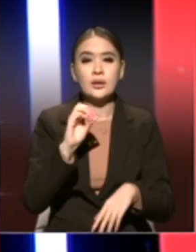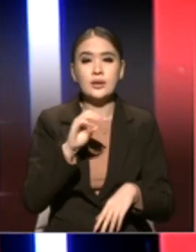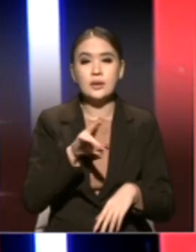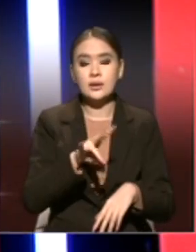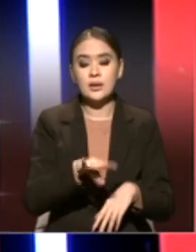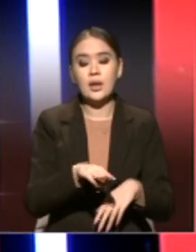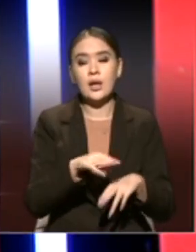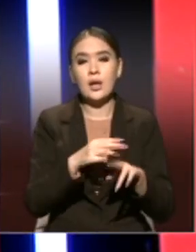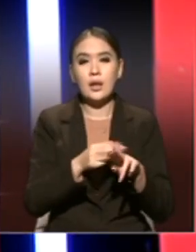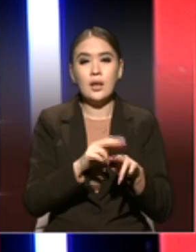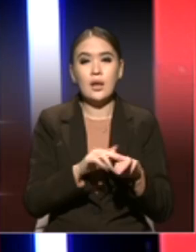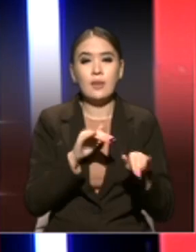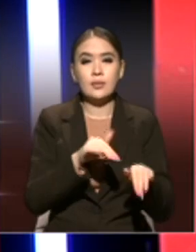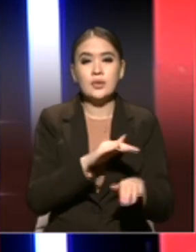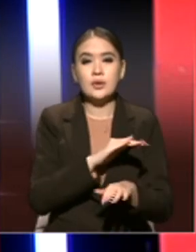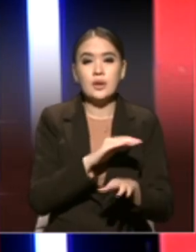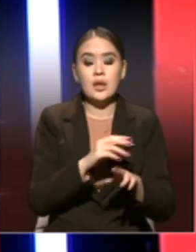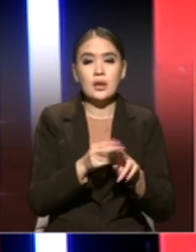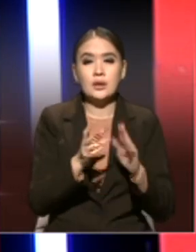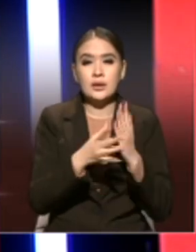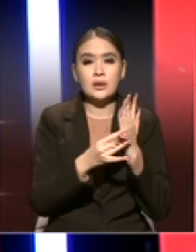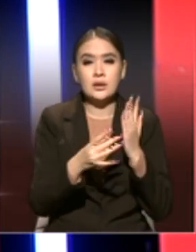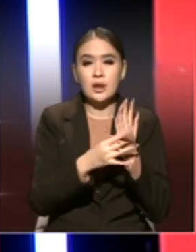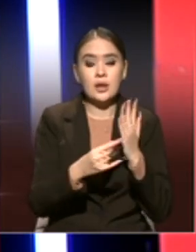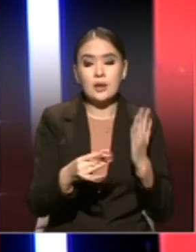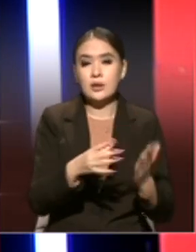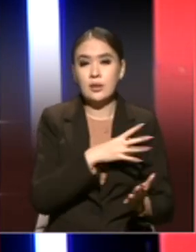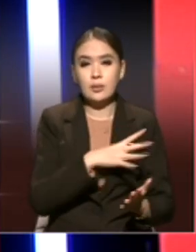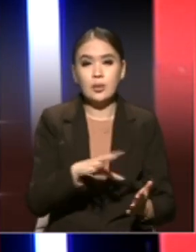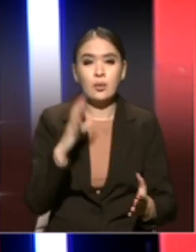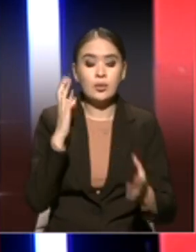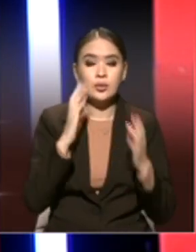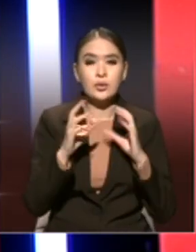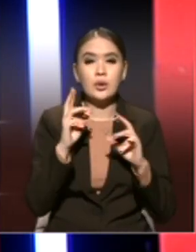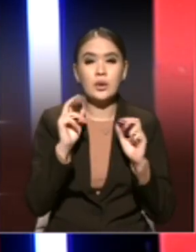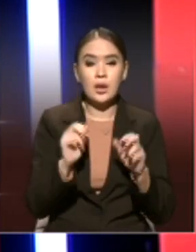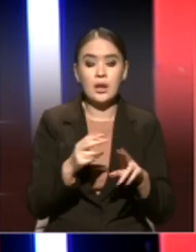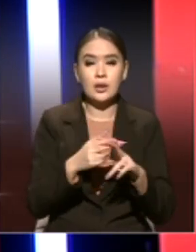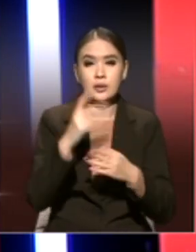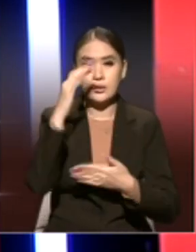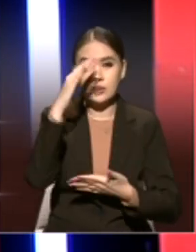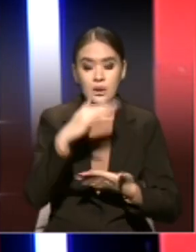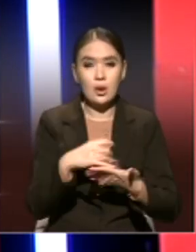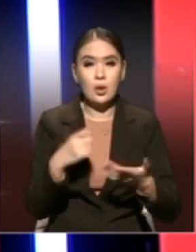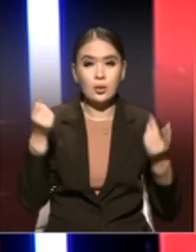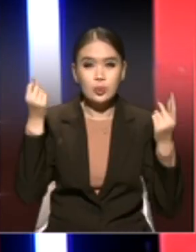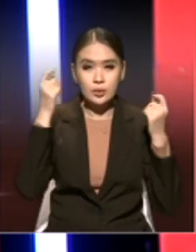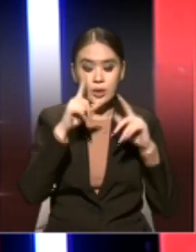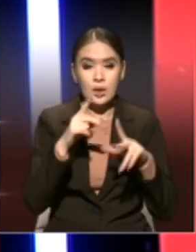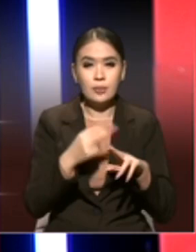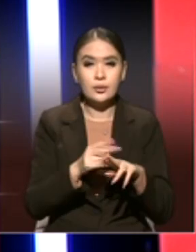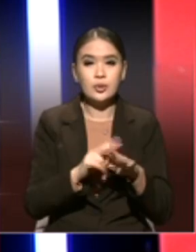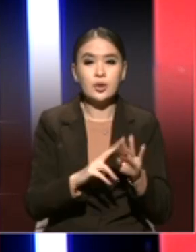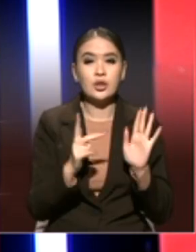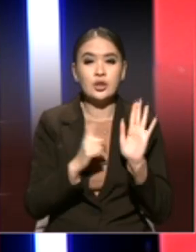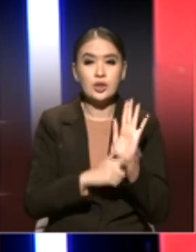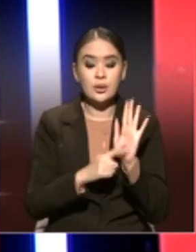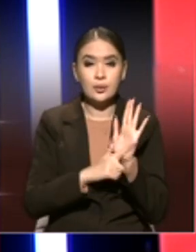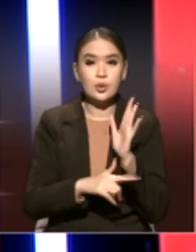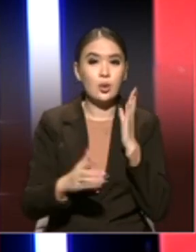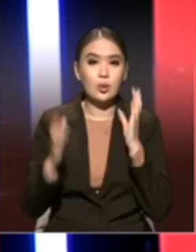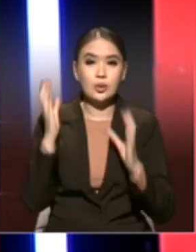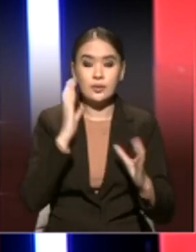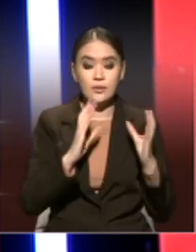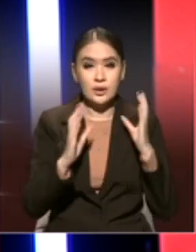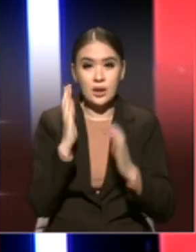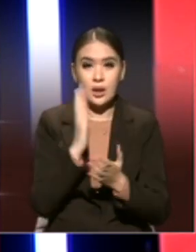түсу мүмкіндігін пайдаланған университеттердің тізімін шығарсаңыздар және де Руслан Мырза, негізі 70 университет дедік қой, бүкіл